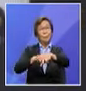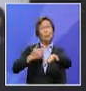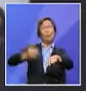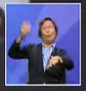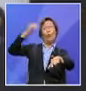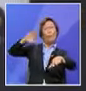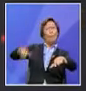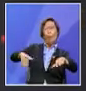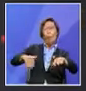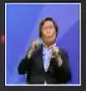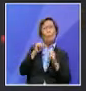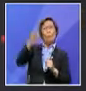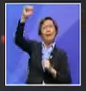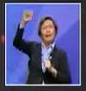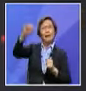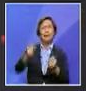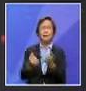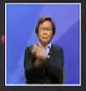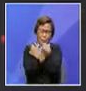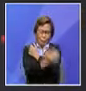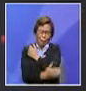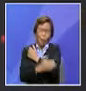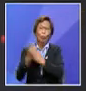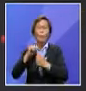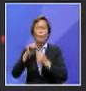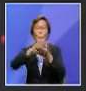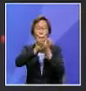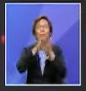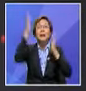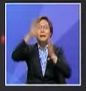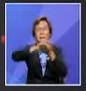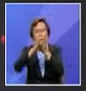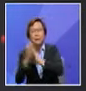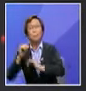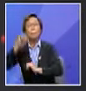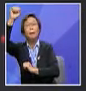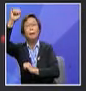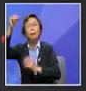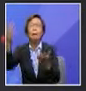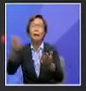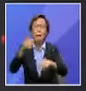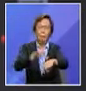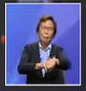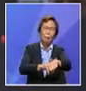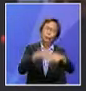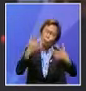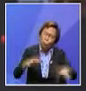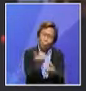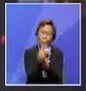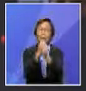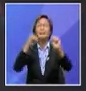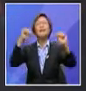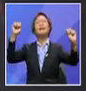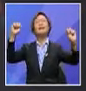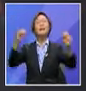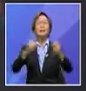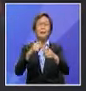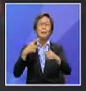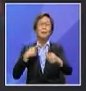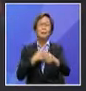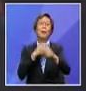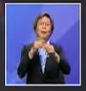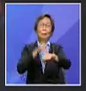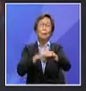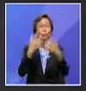fokus patriotisme ialah memerdekakan negara. Zaman kita dah merdeka, fokusnya